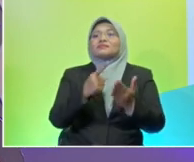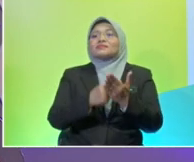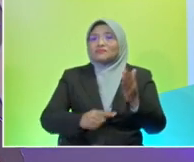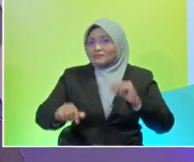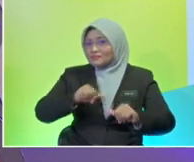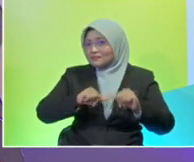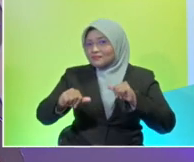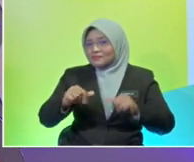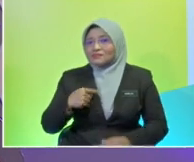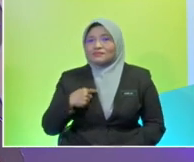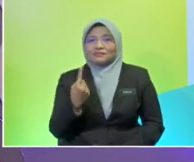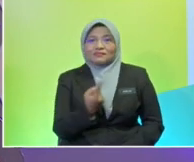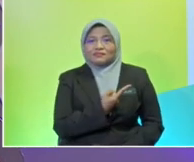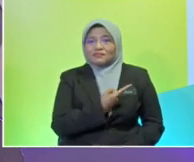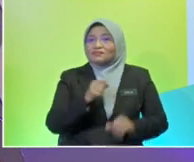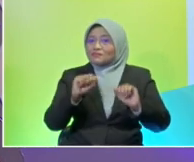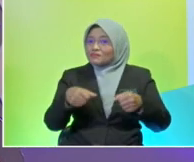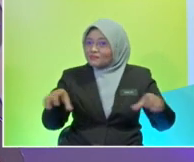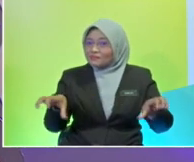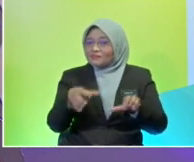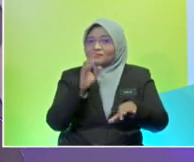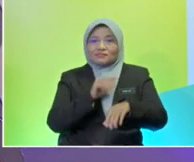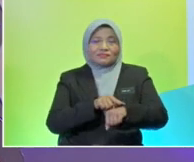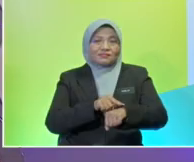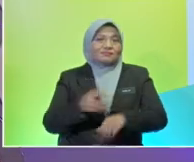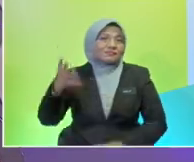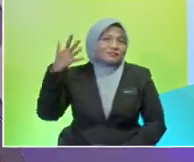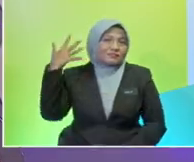boleh kita lakukan pada cuaca panas